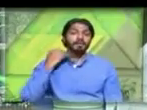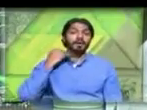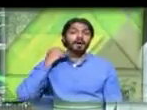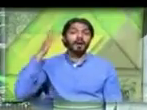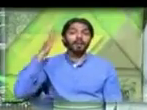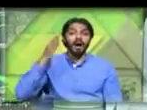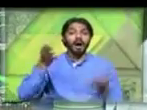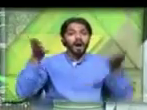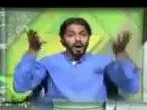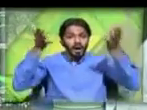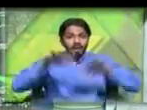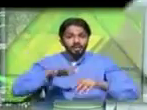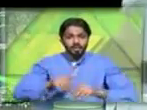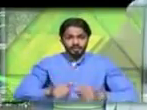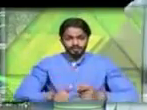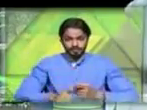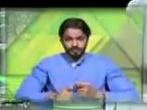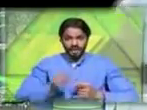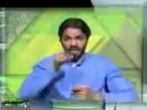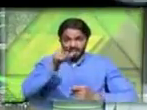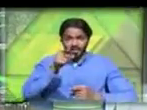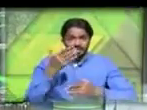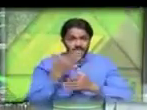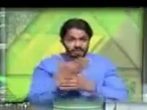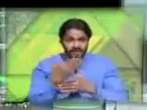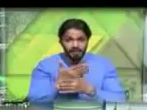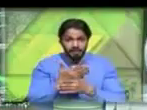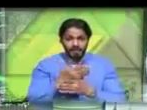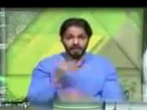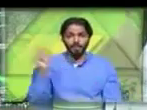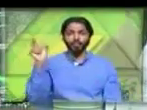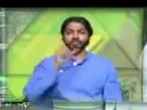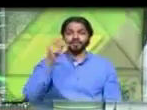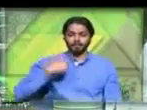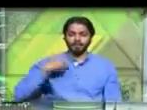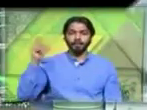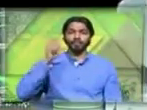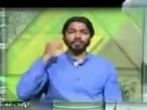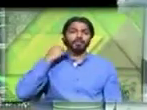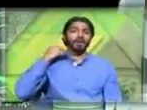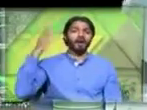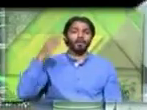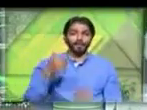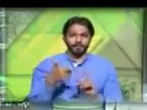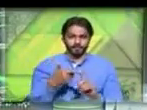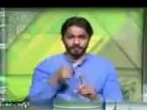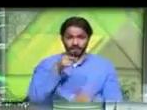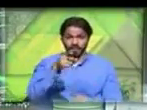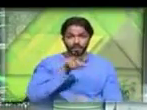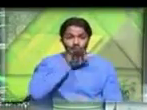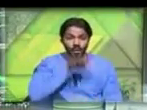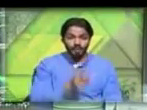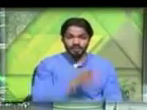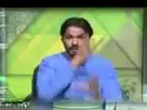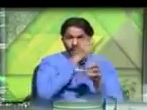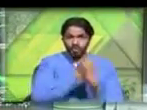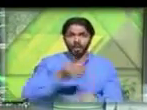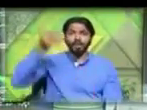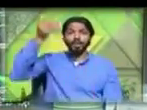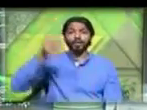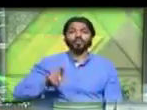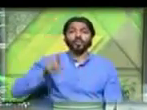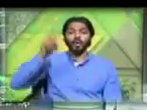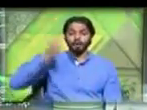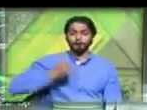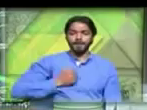بجدارة واقتدار بل وبشهادة العزيز الغفار هي أمة نبينا المختار صلى الله عليه وسلم. أولم